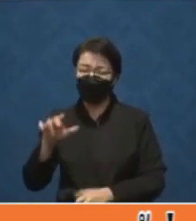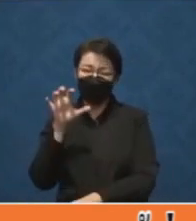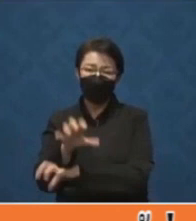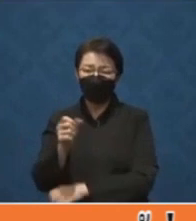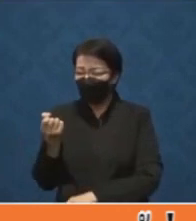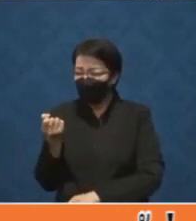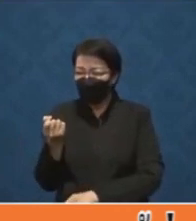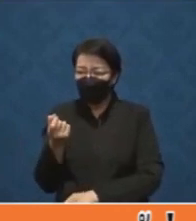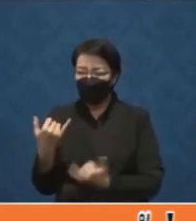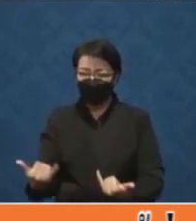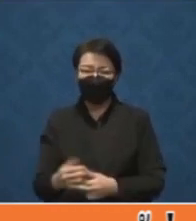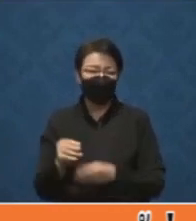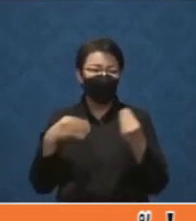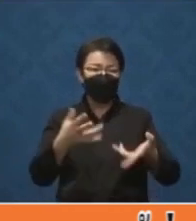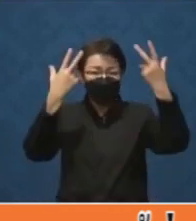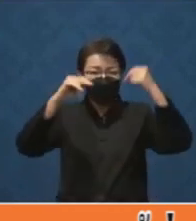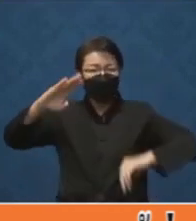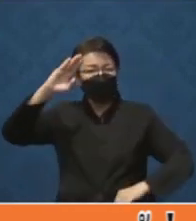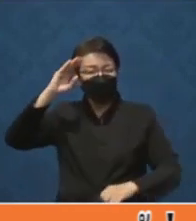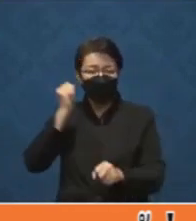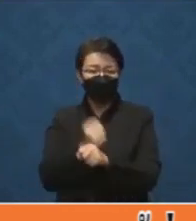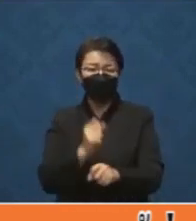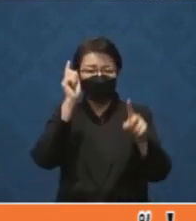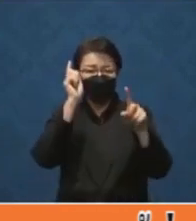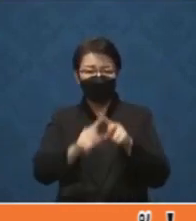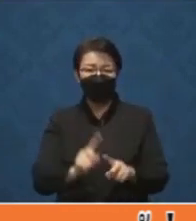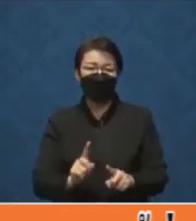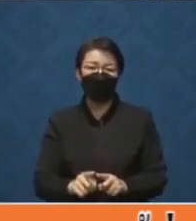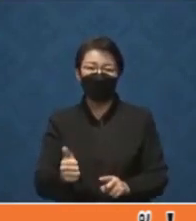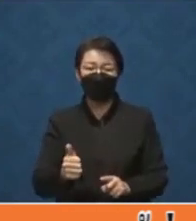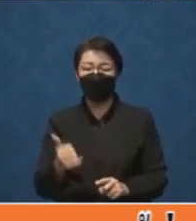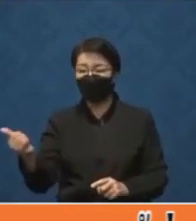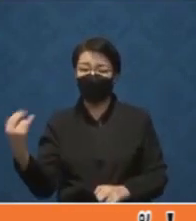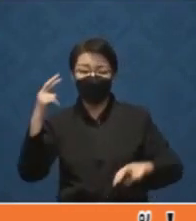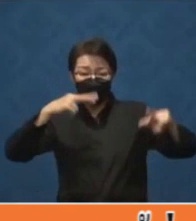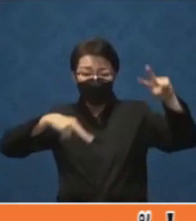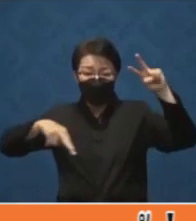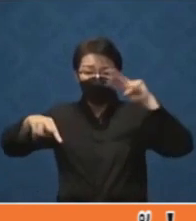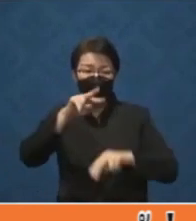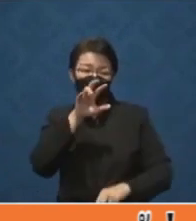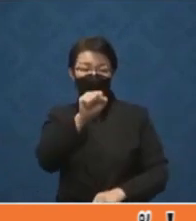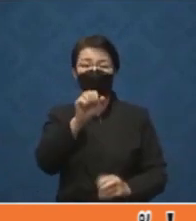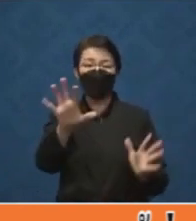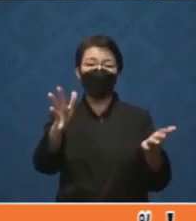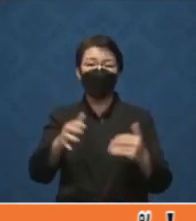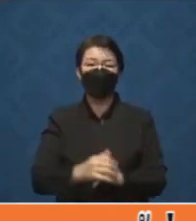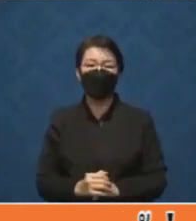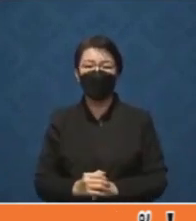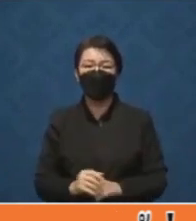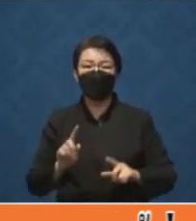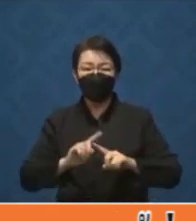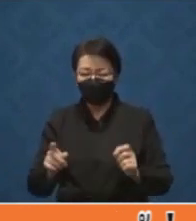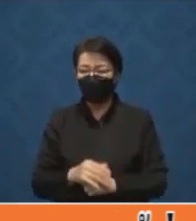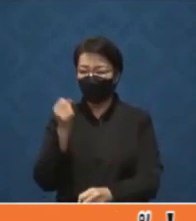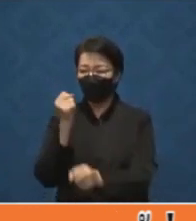ำนาจต่อนายกรัฐมนตรีหลายอย่างโดยที่ไม่ต้องตรวจสอบอะไรเลยและยกเว้นความรับผิด